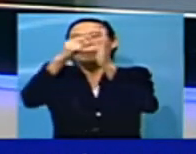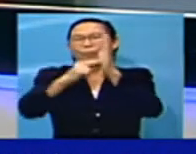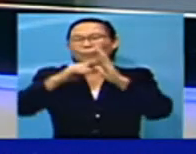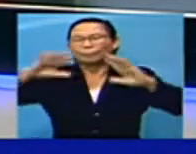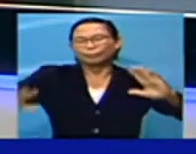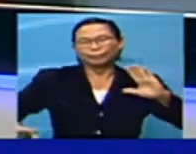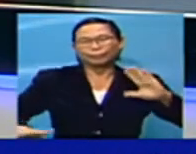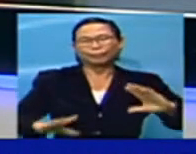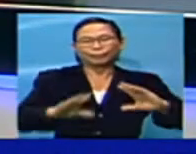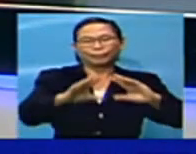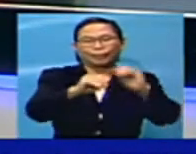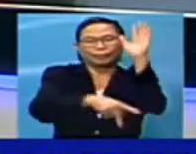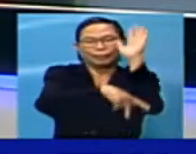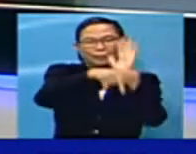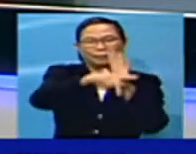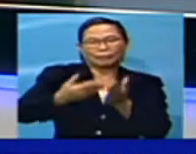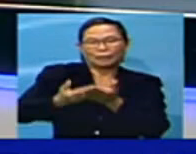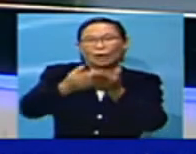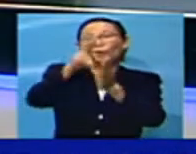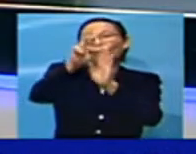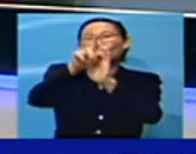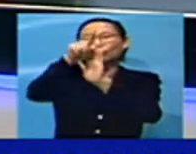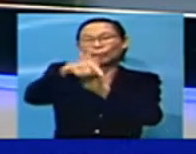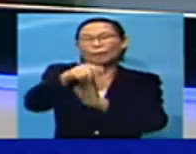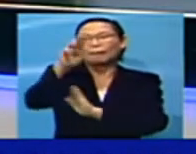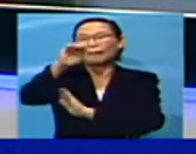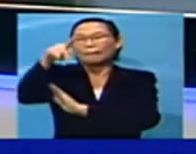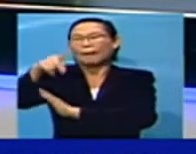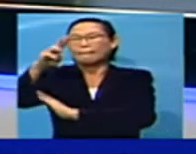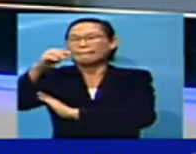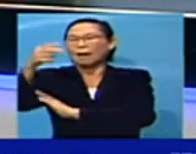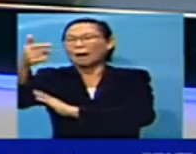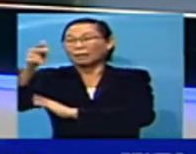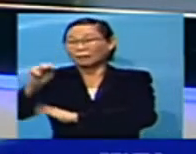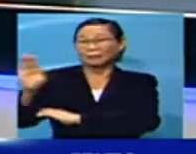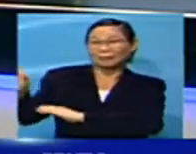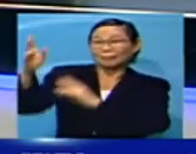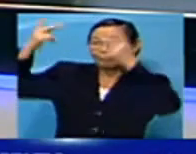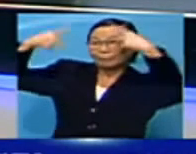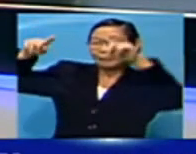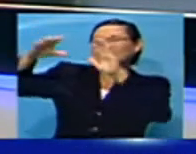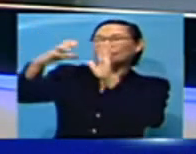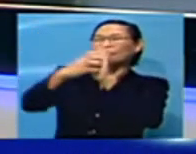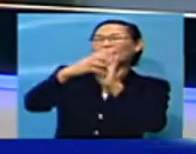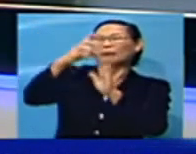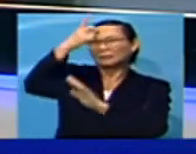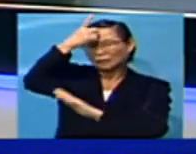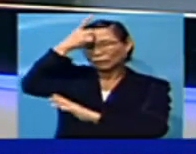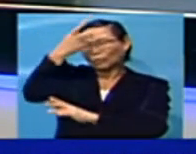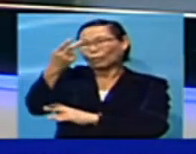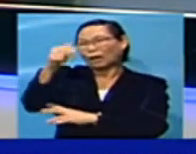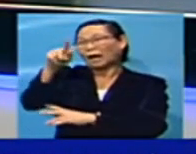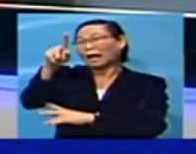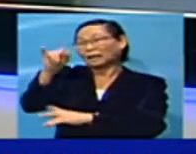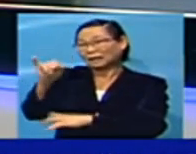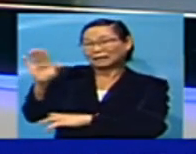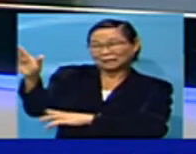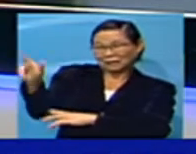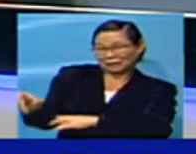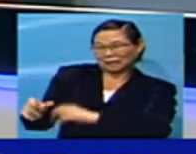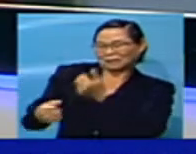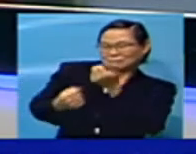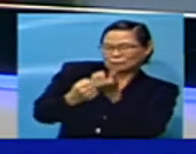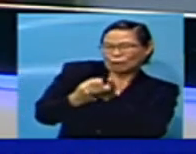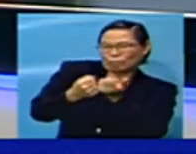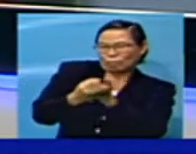Parlimen. Pembentangan kira-kira 20 minit itu dibuat ahli Parlimen Marang yang juga Presiden PAS, Datuk Seri Abdul Hadi Awang, yang